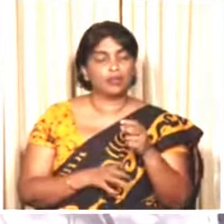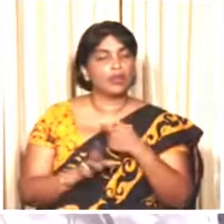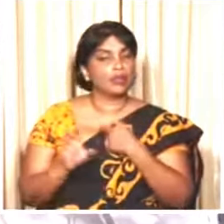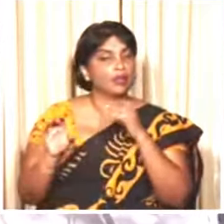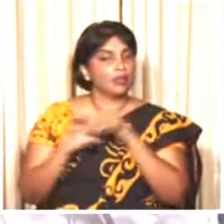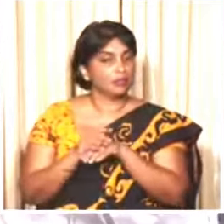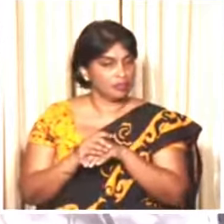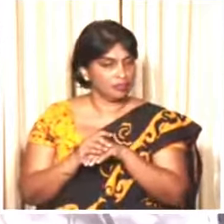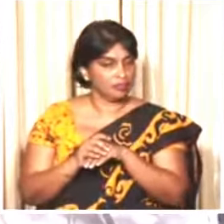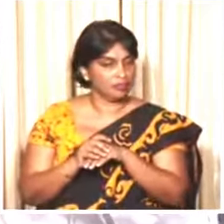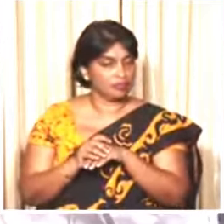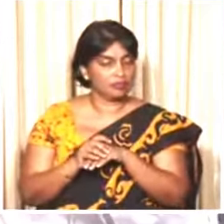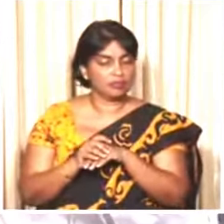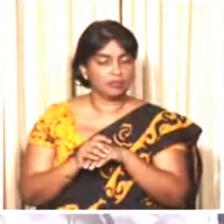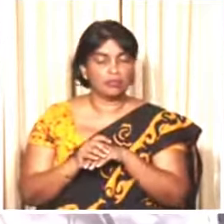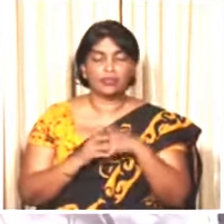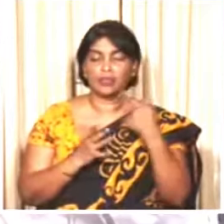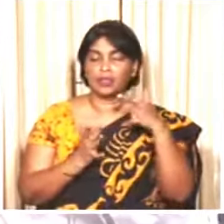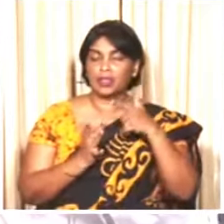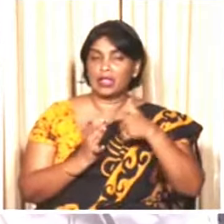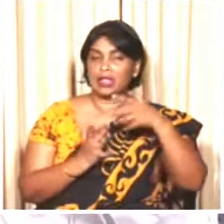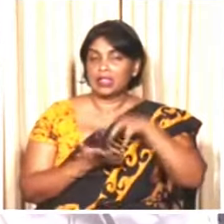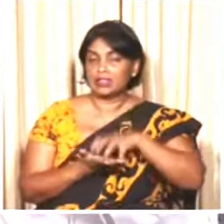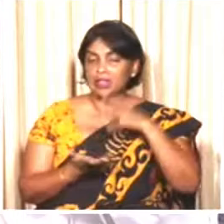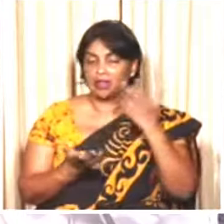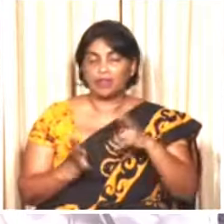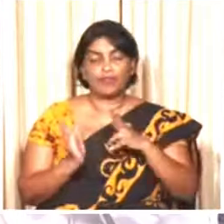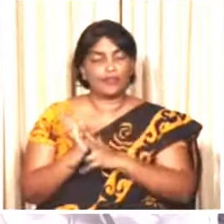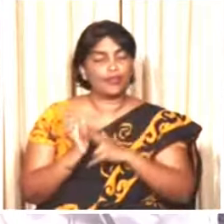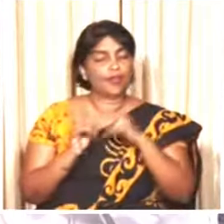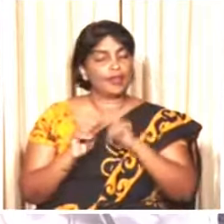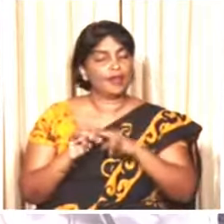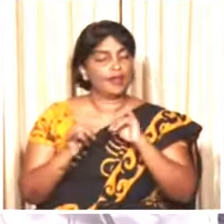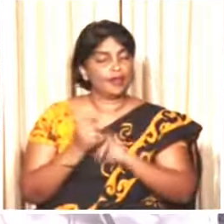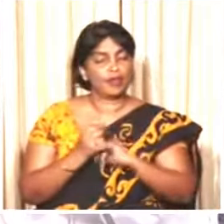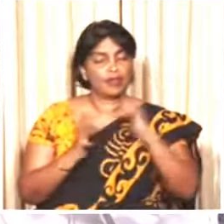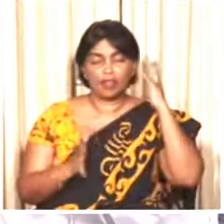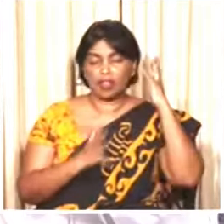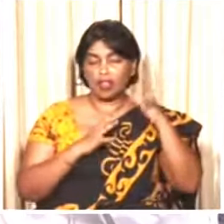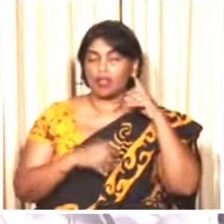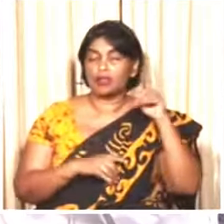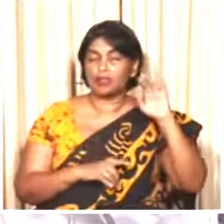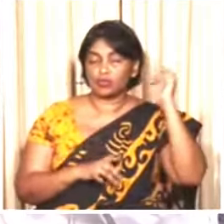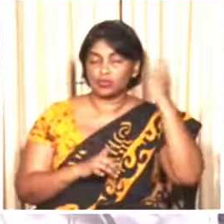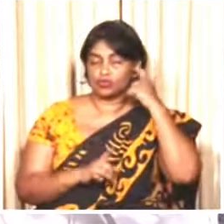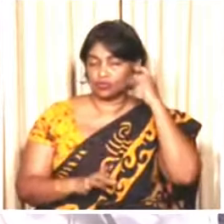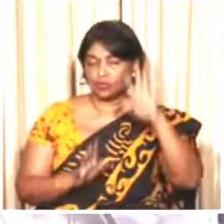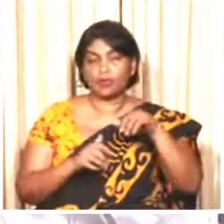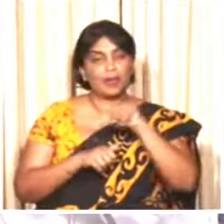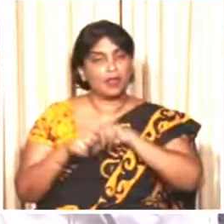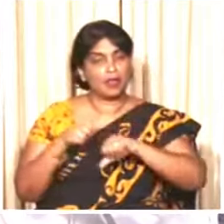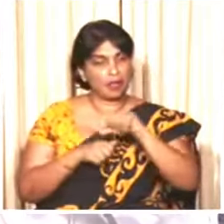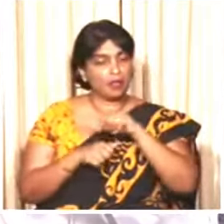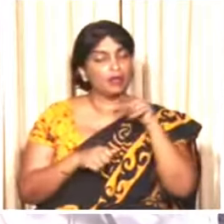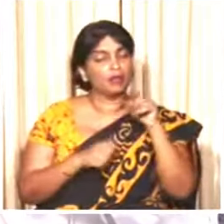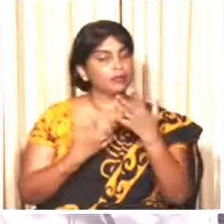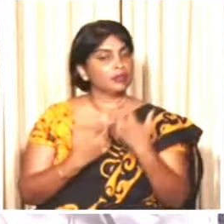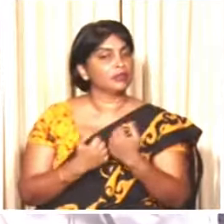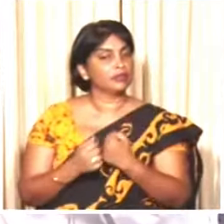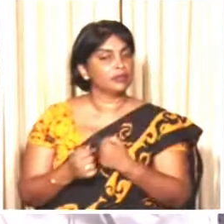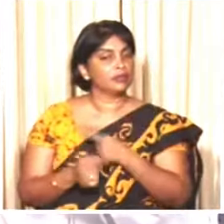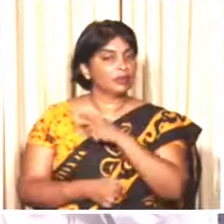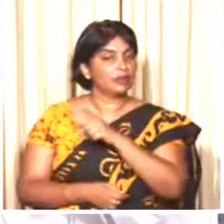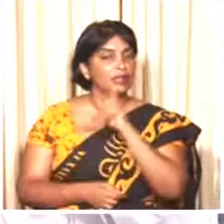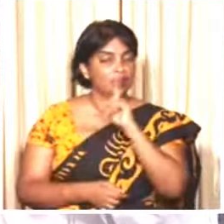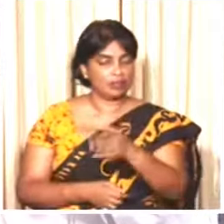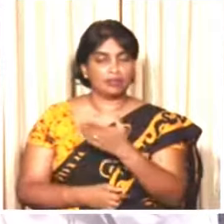ඔතෙන්ටිසිටි එකක් නැති නිසා තමයි VFS කියන ලෝක ප්‍රසිද්ධ ආයතනයක් ඒක බාරගත්තේ. මෙතුමා